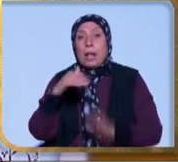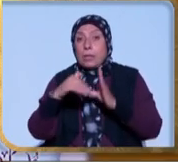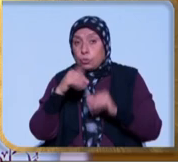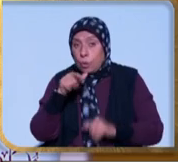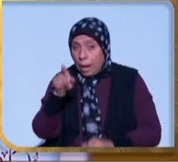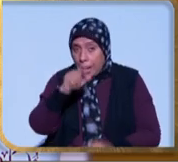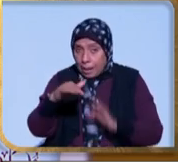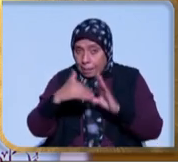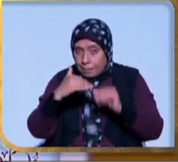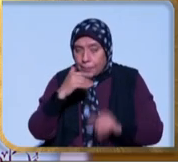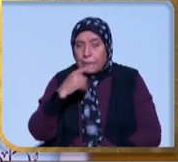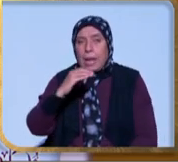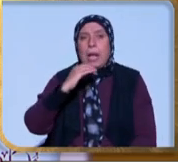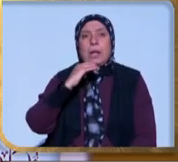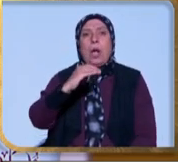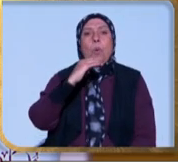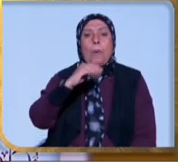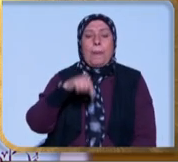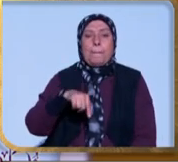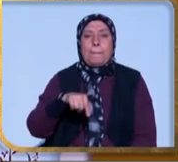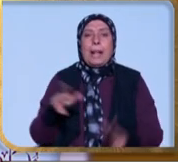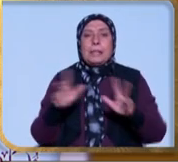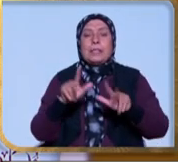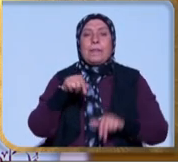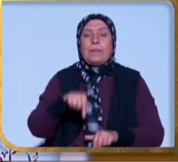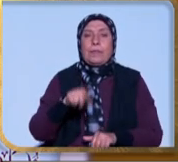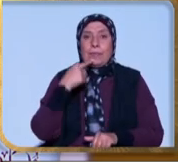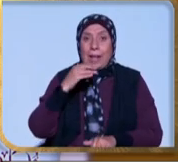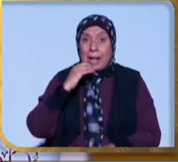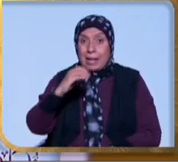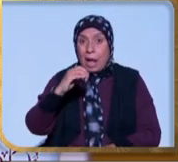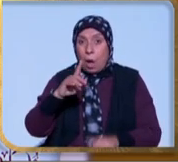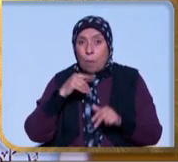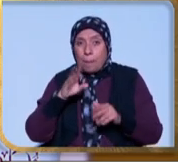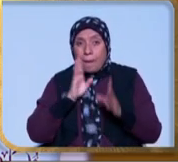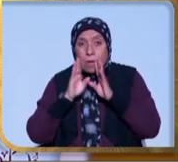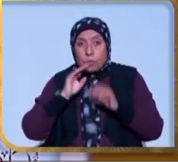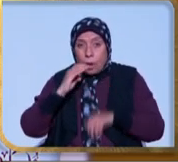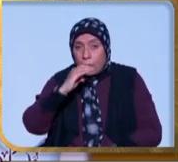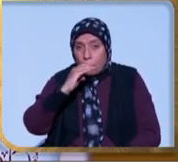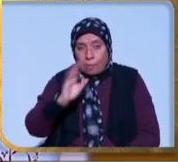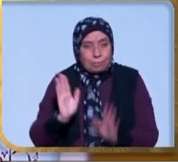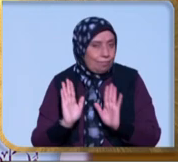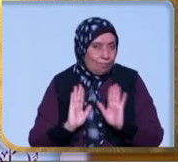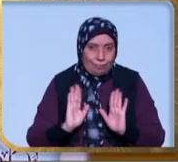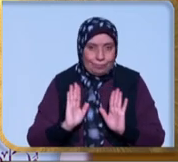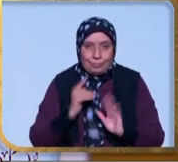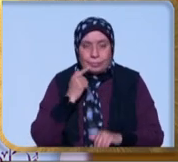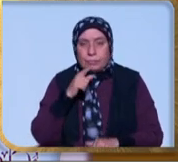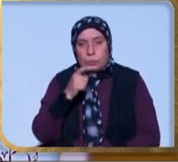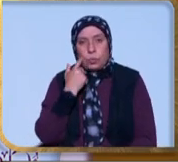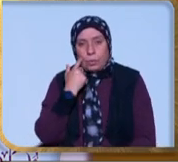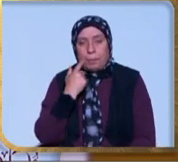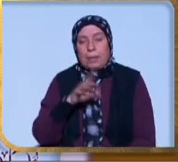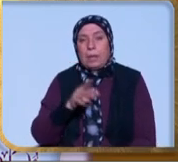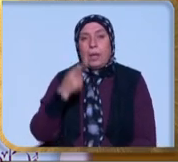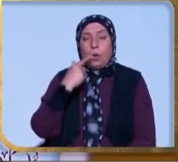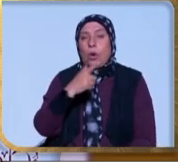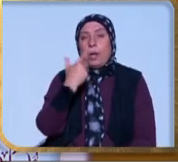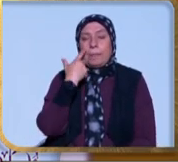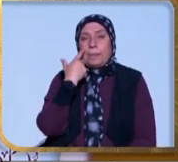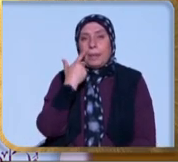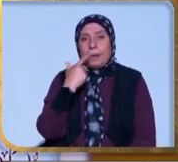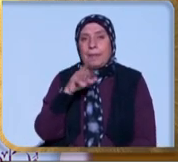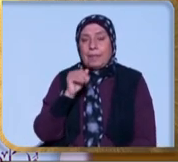شاشتنا يعني من خلال الشاشة، ما بيبقاش في إجابات من خلال الصفحات التواصل. ونرجو شدة الحذر